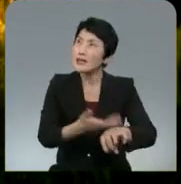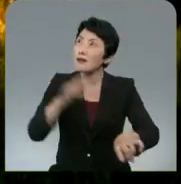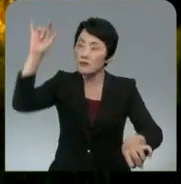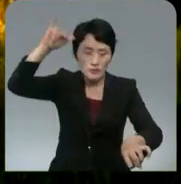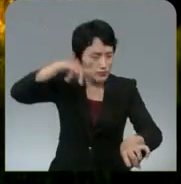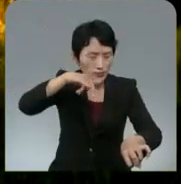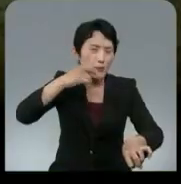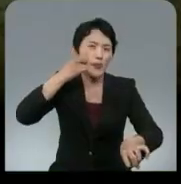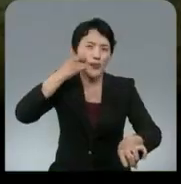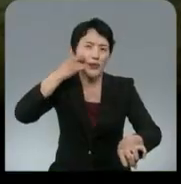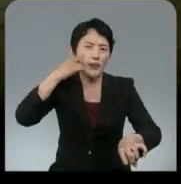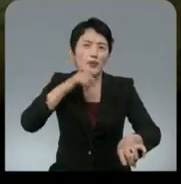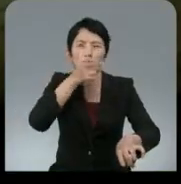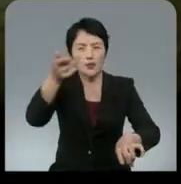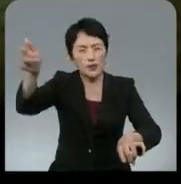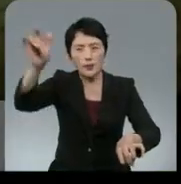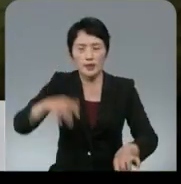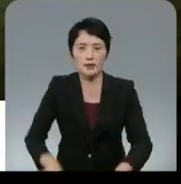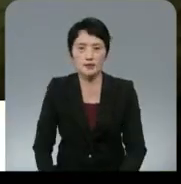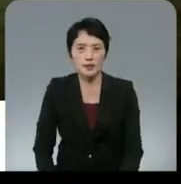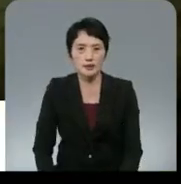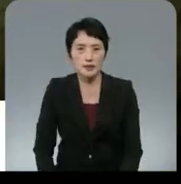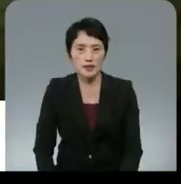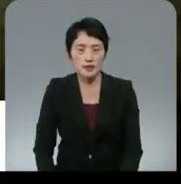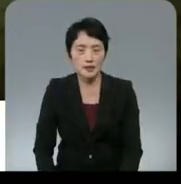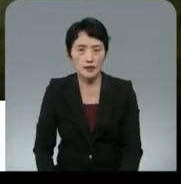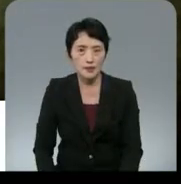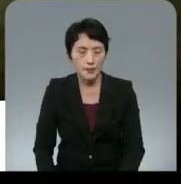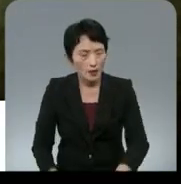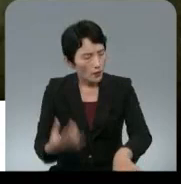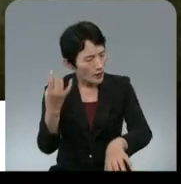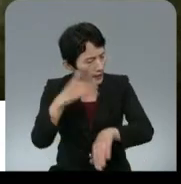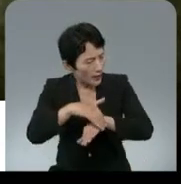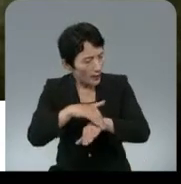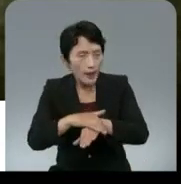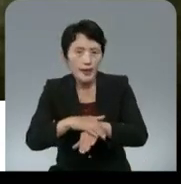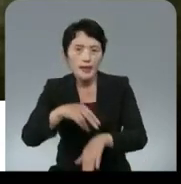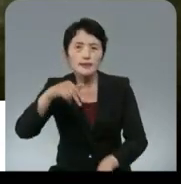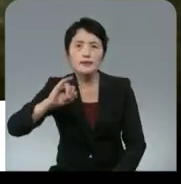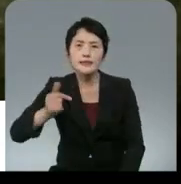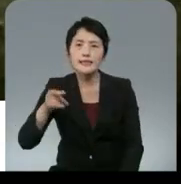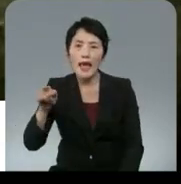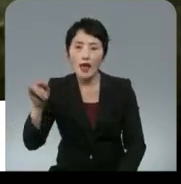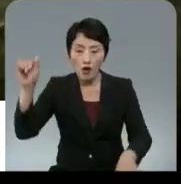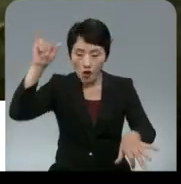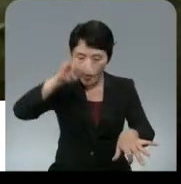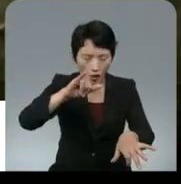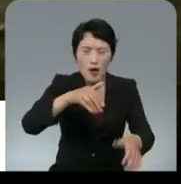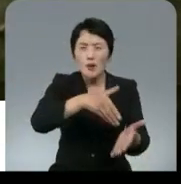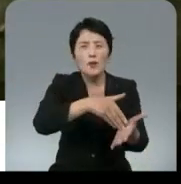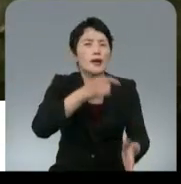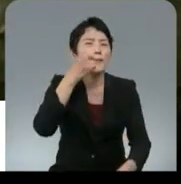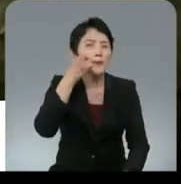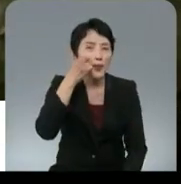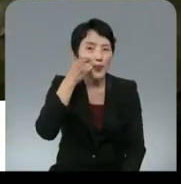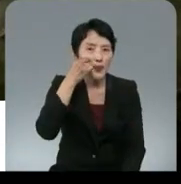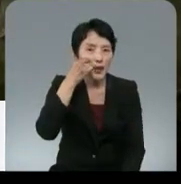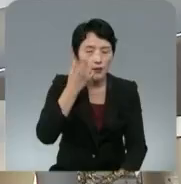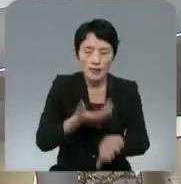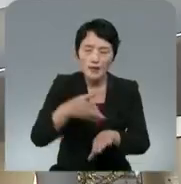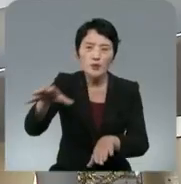sollte zum Flughafen Manila umgeleitet werden der südkoreanische Ministerium für landinfrastrukturen Verkehr